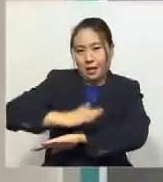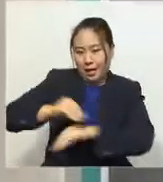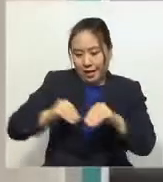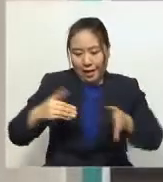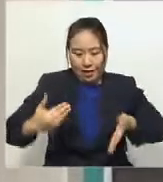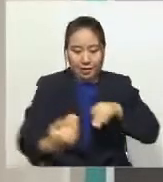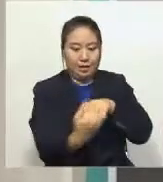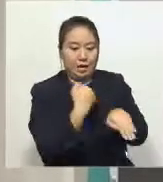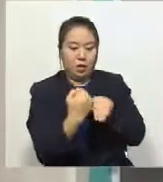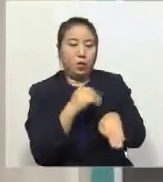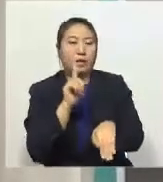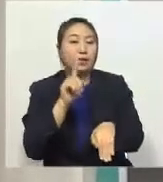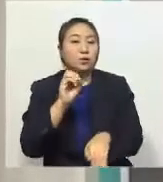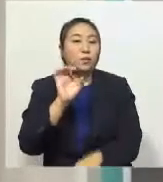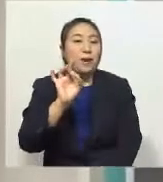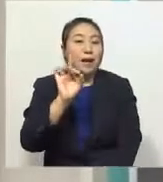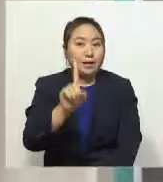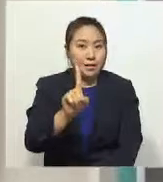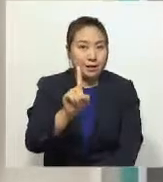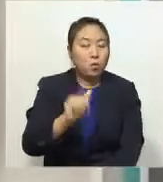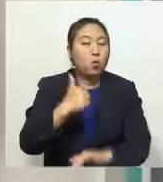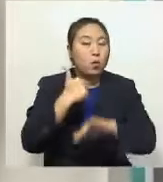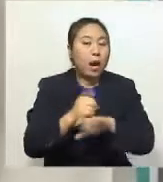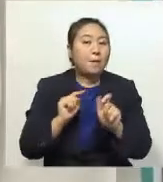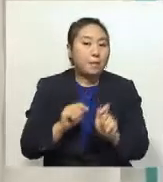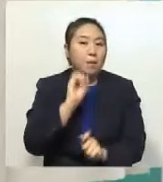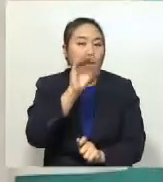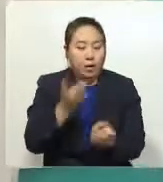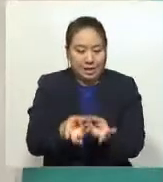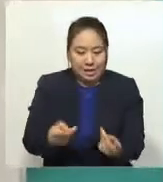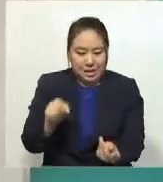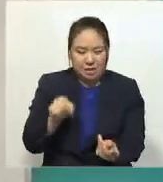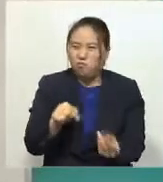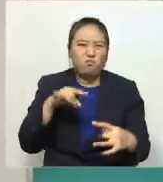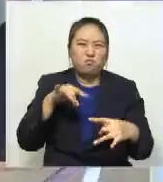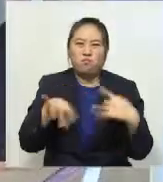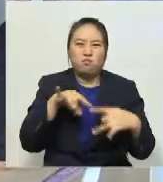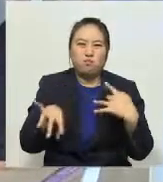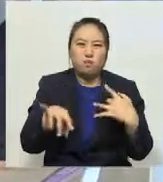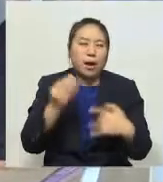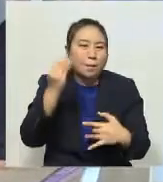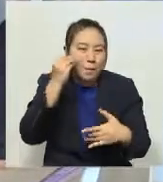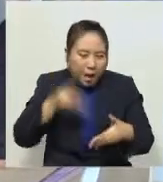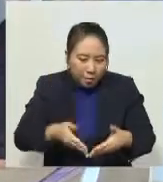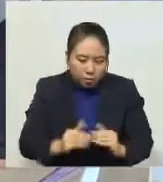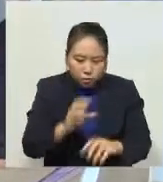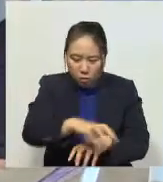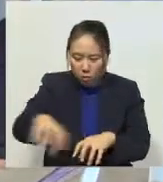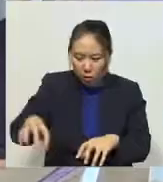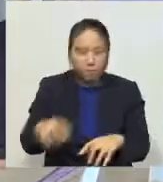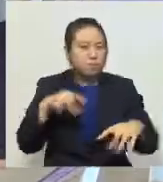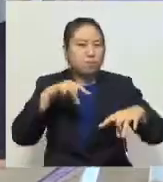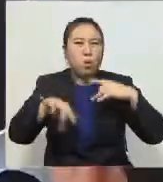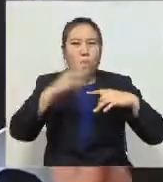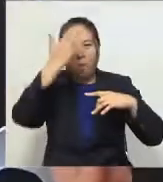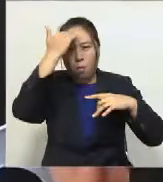วง1081นะคะทางนายอำเภอก็ระบุว่าพื้นที่ดังกล่าวนั้นไม่มีความเหมาะสมสำหรับการสร้างหมู่บ้านค่ะเพราะว่